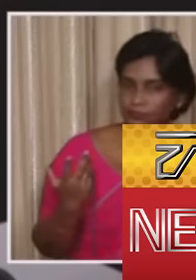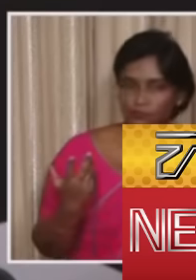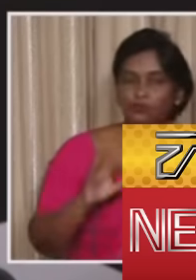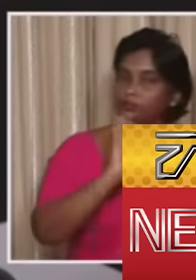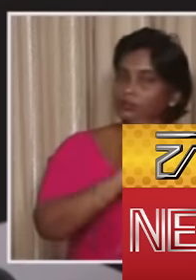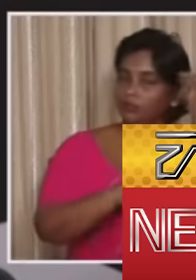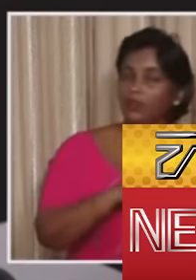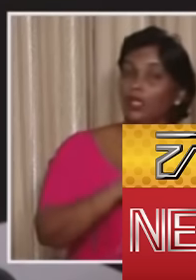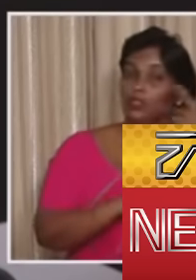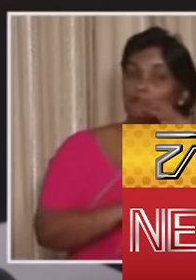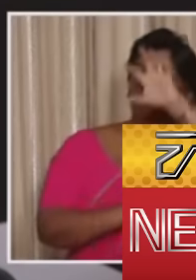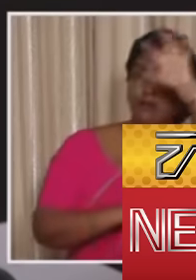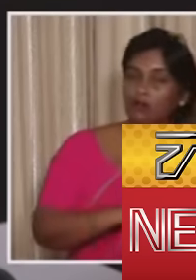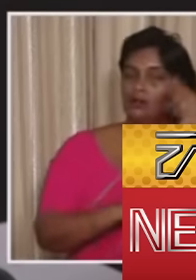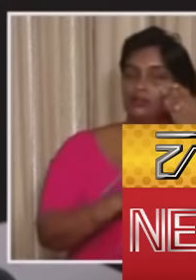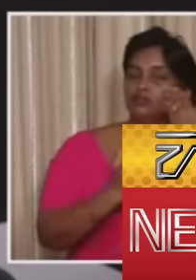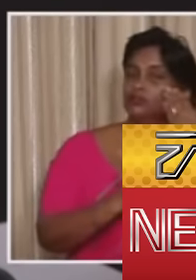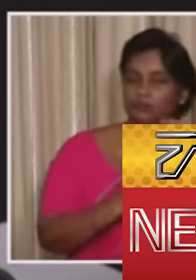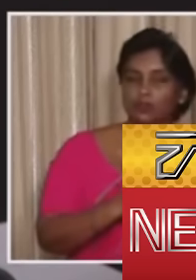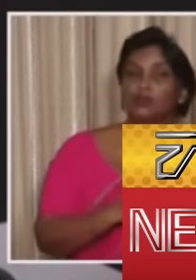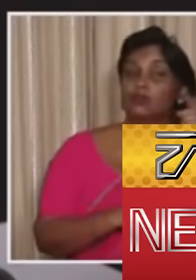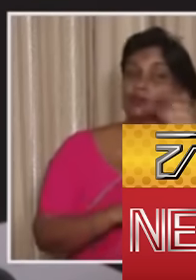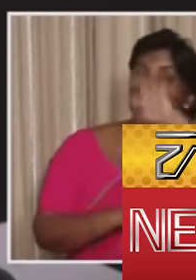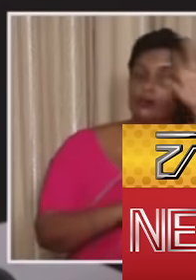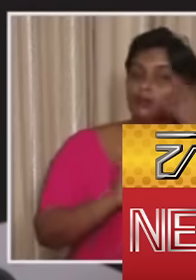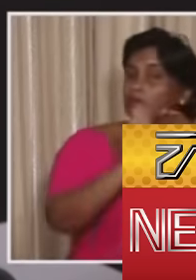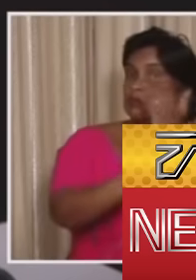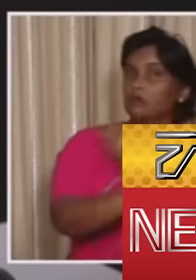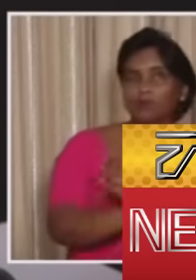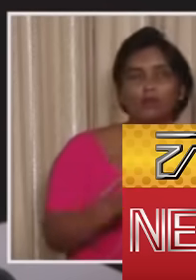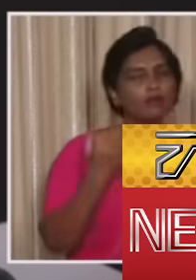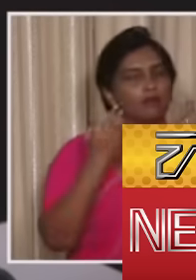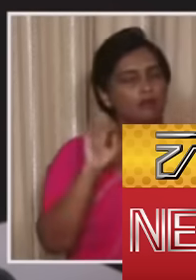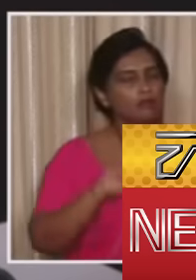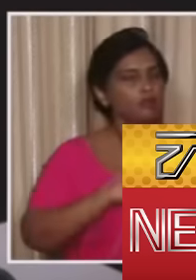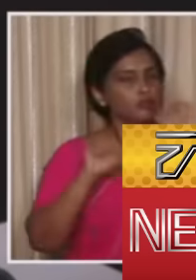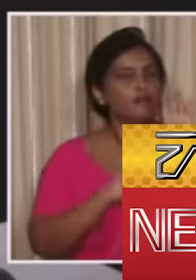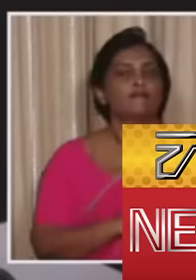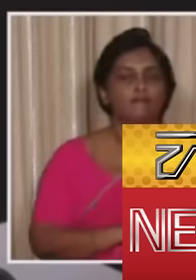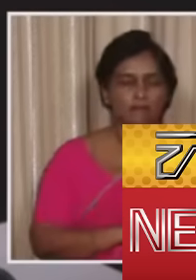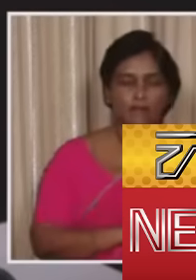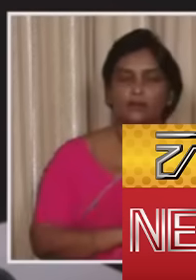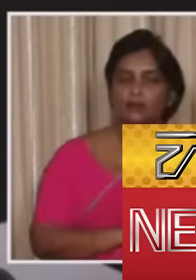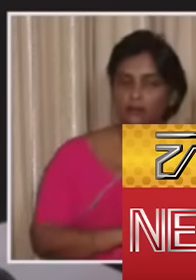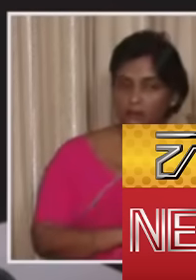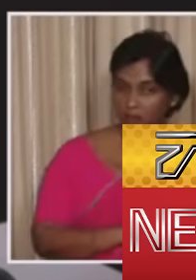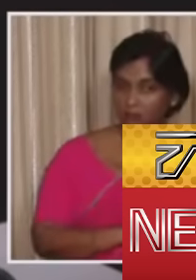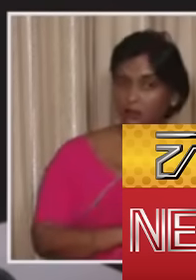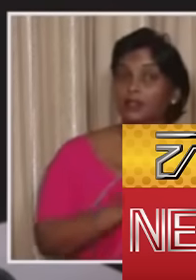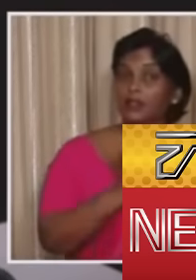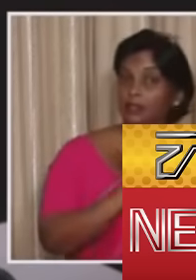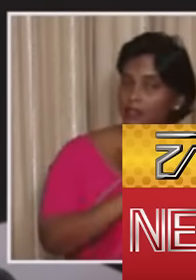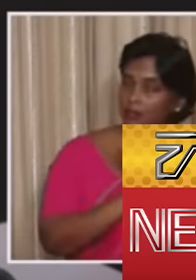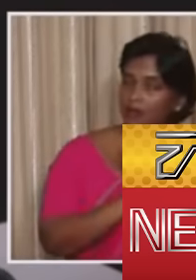පෞගේ කාලේ දිනු වෙච්ච හැම රටක්ම බැලුවොත් ඒ හැම රටකම පසුබිමේ යම් නිදහස් රටක් තිබුණා ඒක ඉන්දියාව